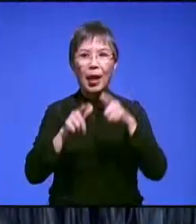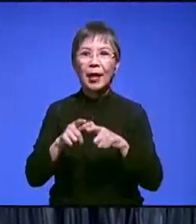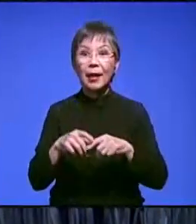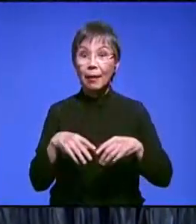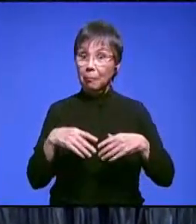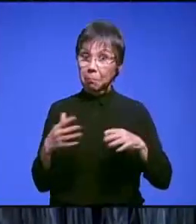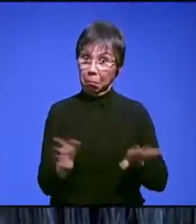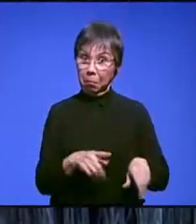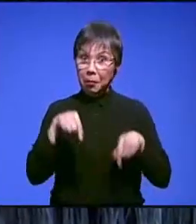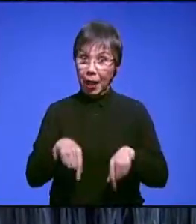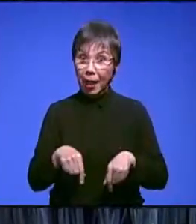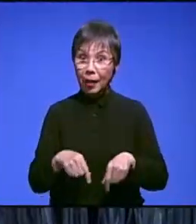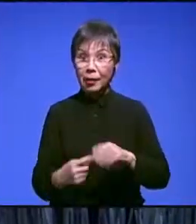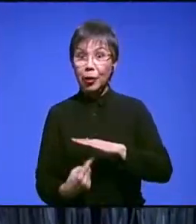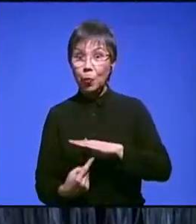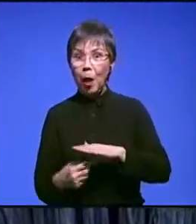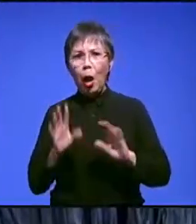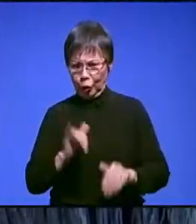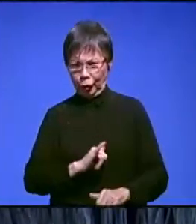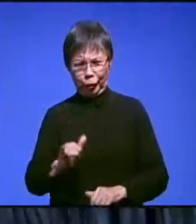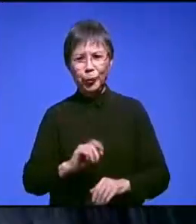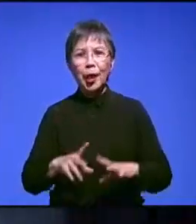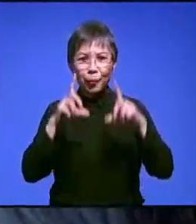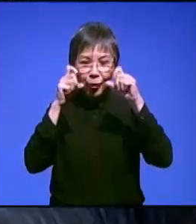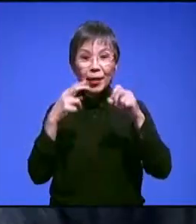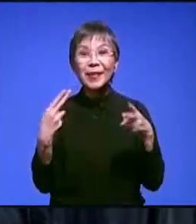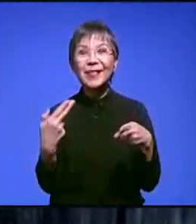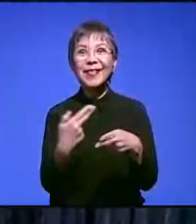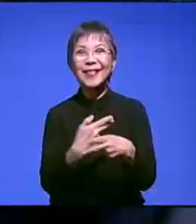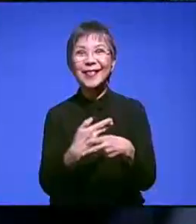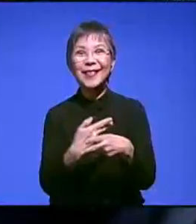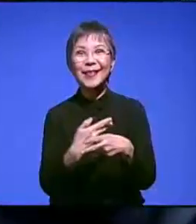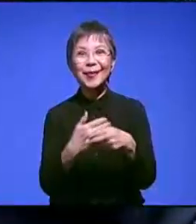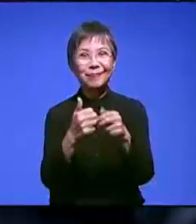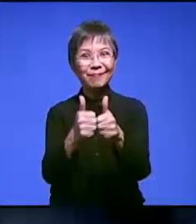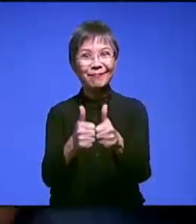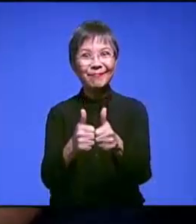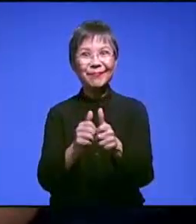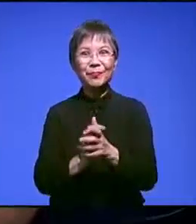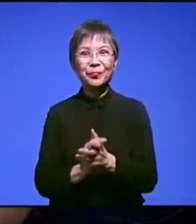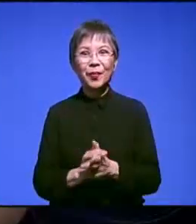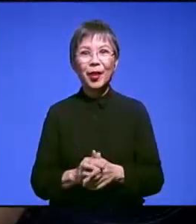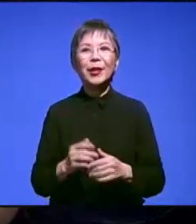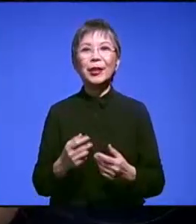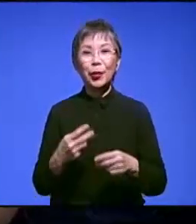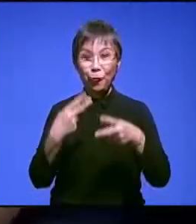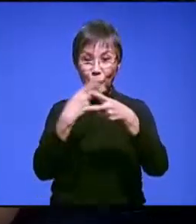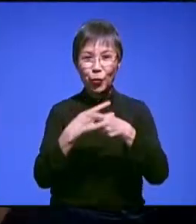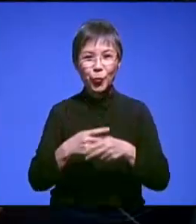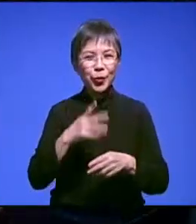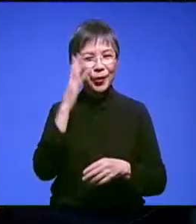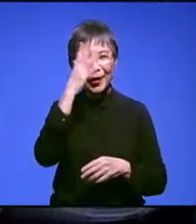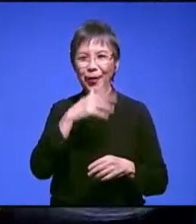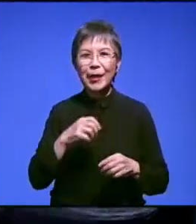kini meski hanya di rumah, hobi foto bisa disalurkan dengan virtual photoshoot. Foto virtual kini menjadi wajah